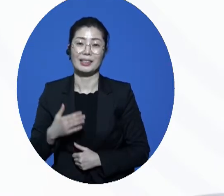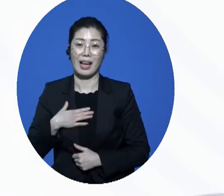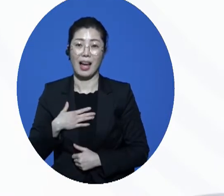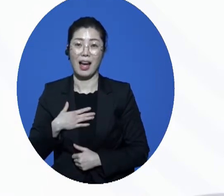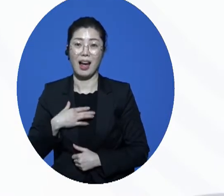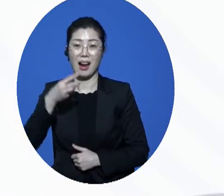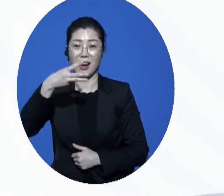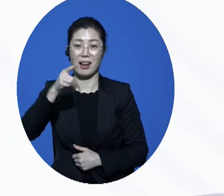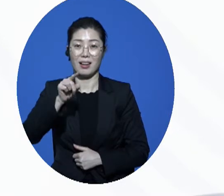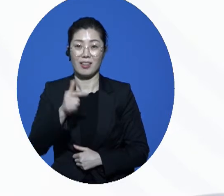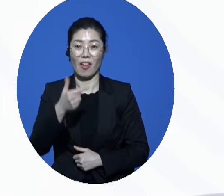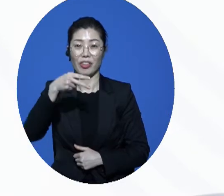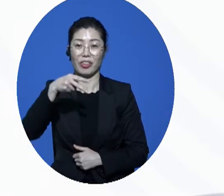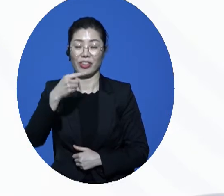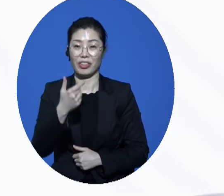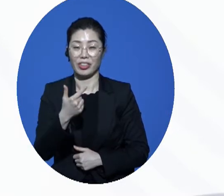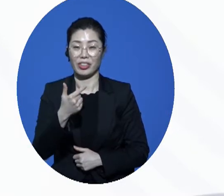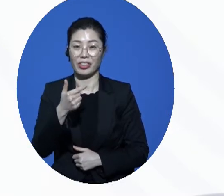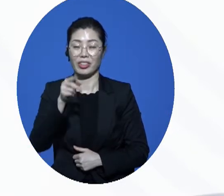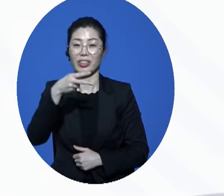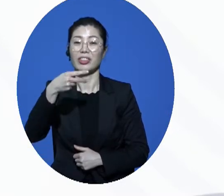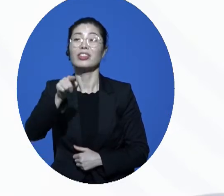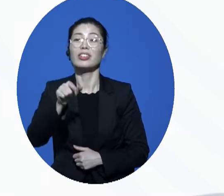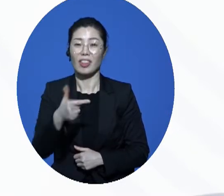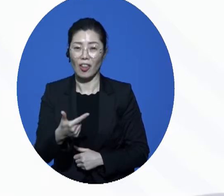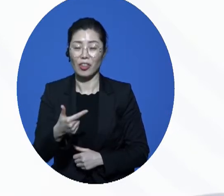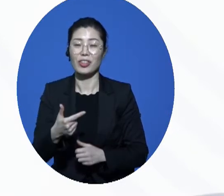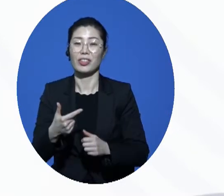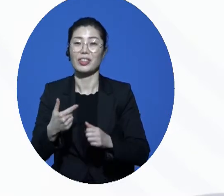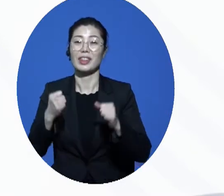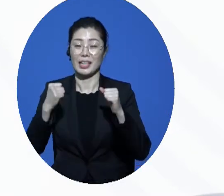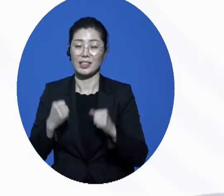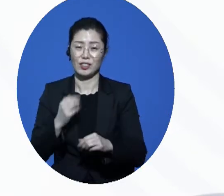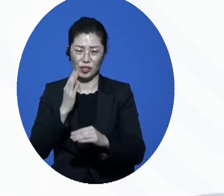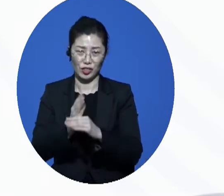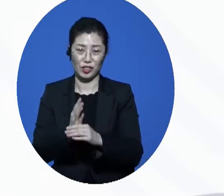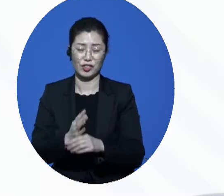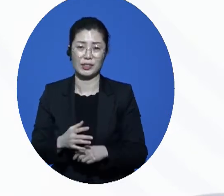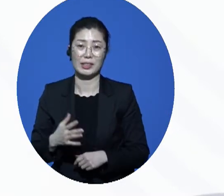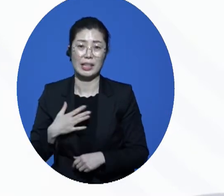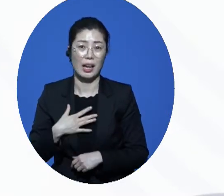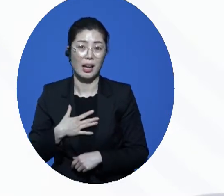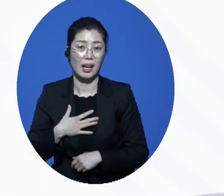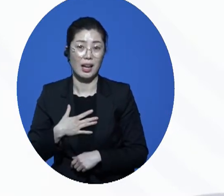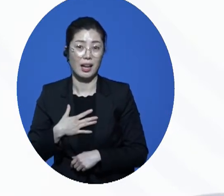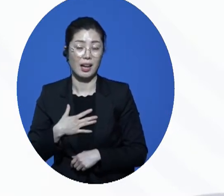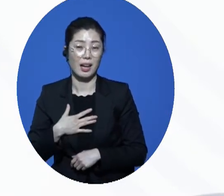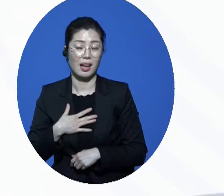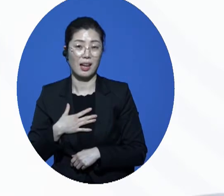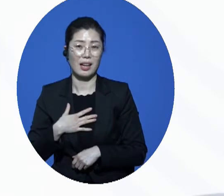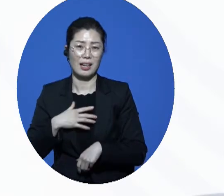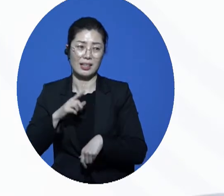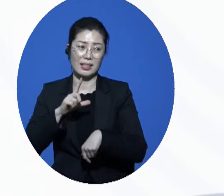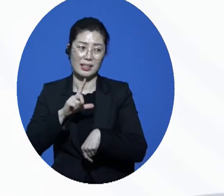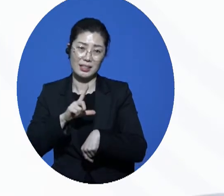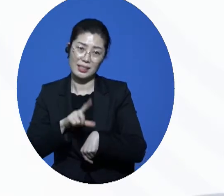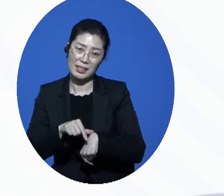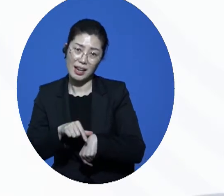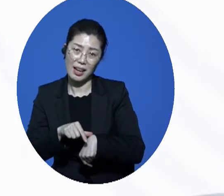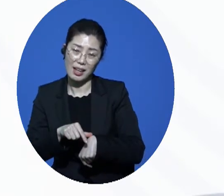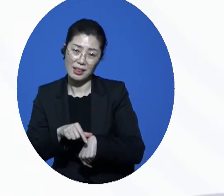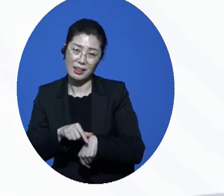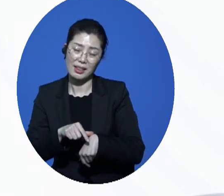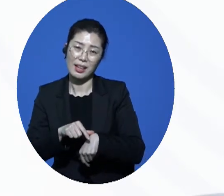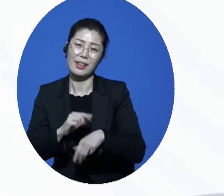저는 런던에서 지금 접속해 있습니다. 제가 혹시 시간대가 달라서 실수를 할